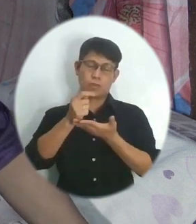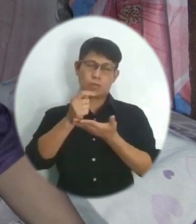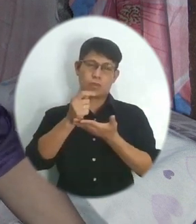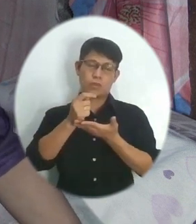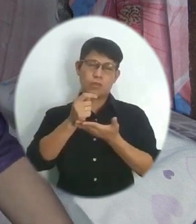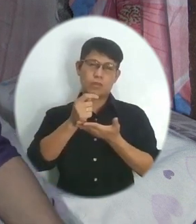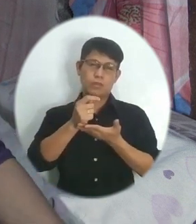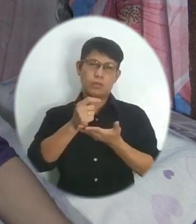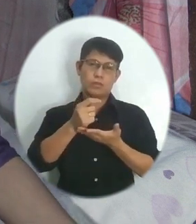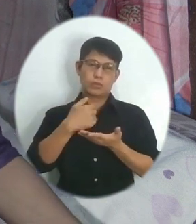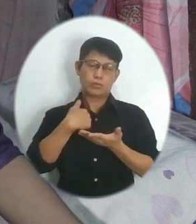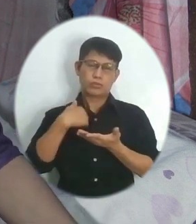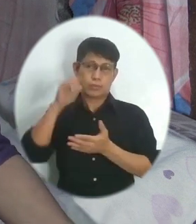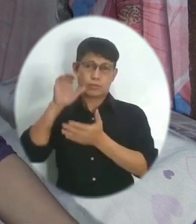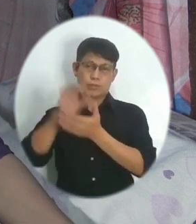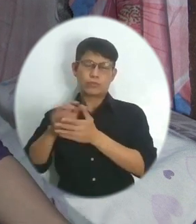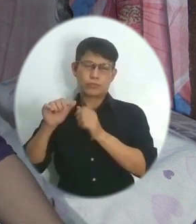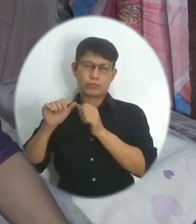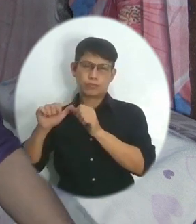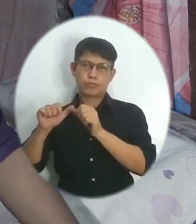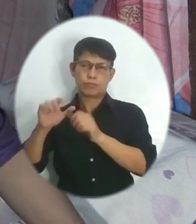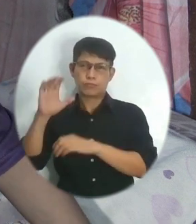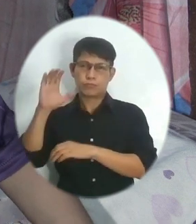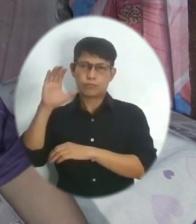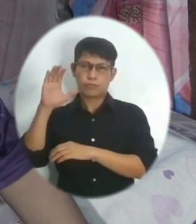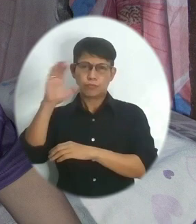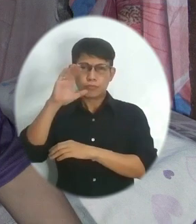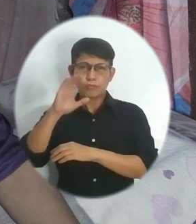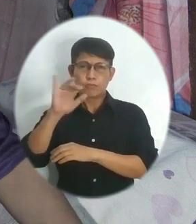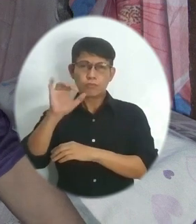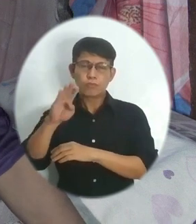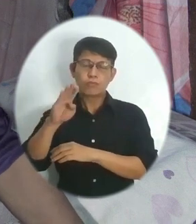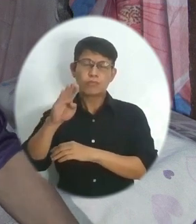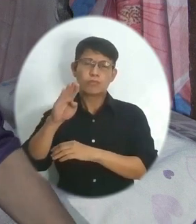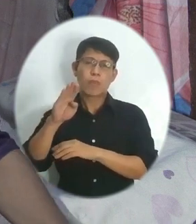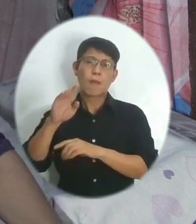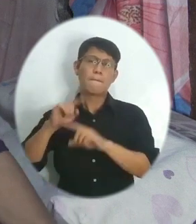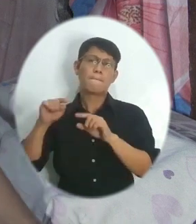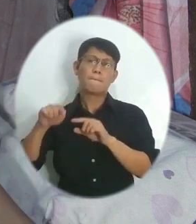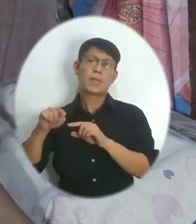Cash. Kaya po, hindi talaga siya tumitigil, kaso hindi po talaga